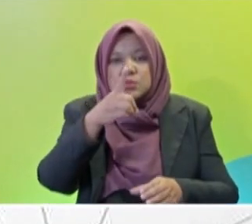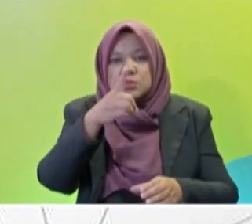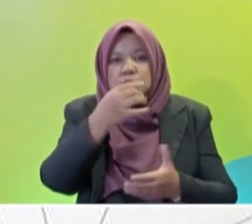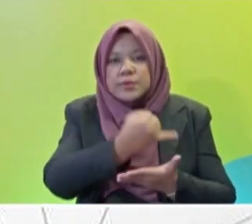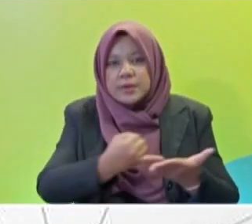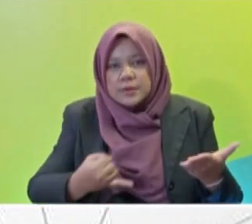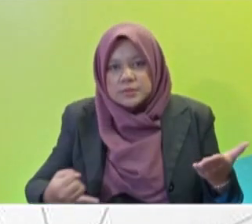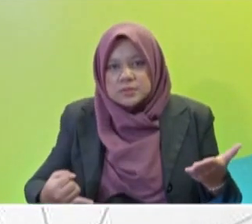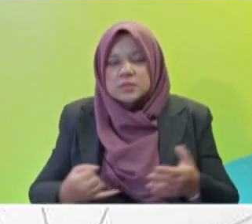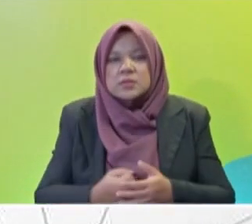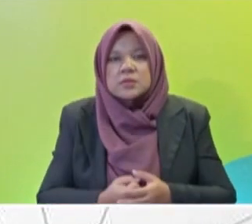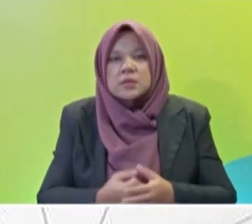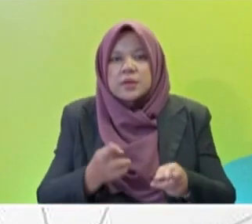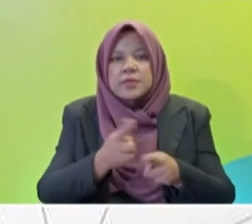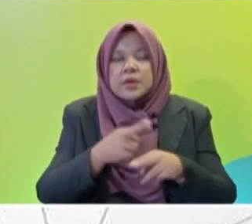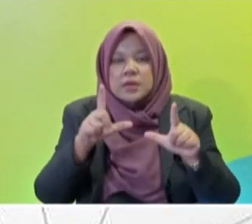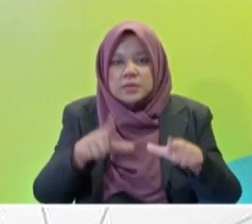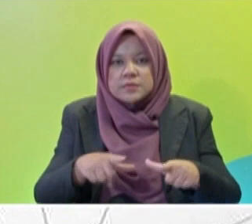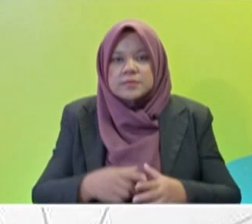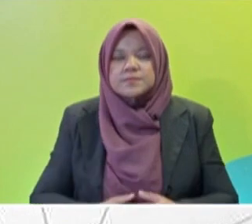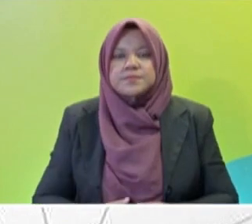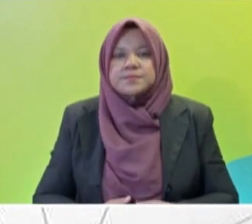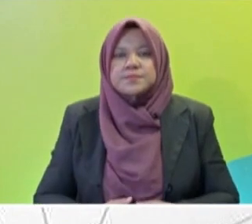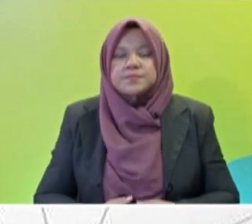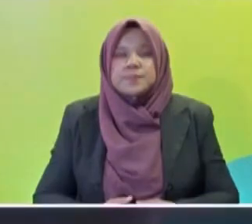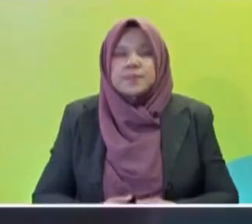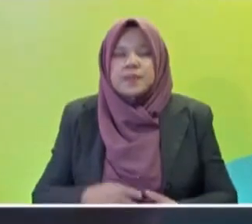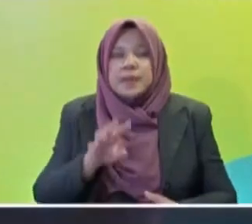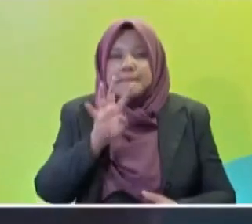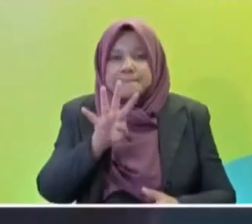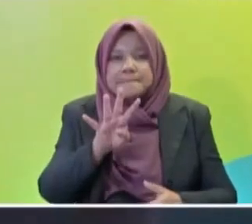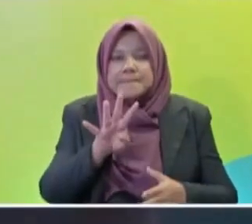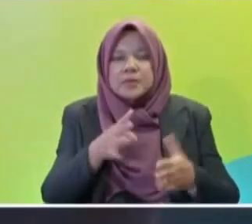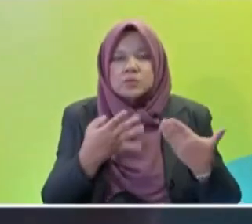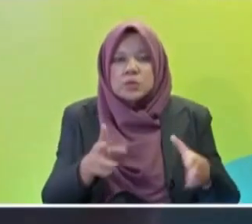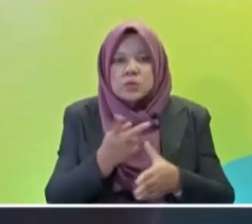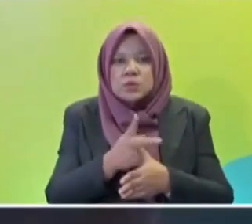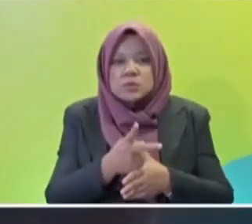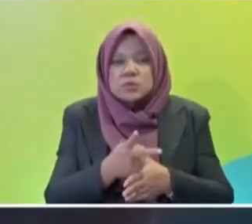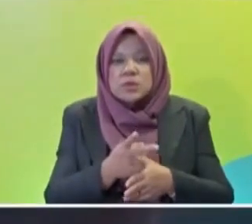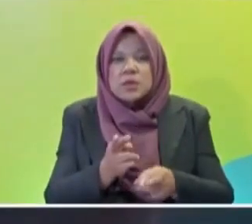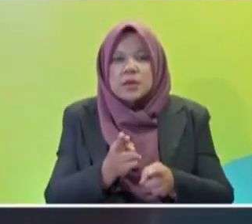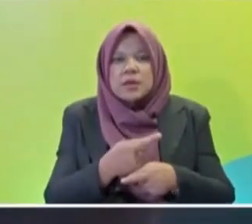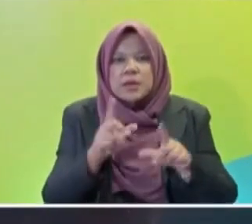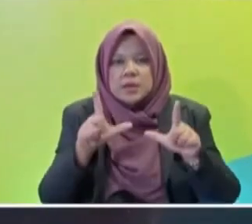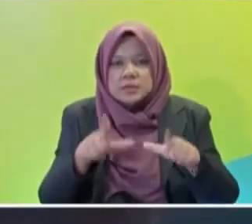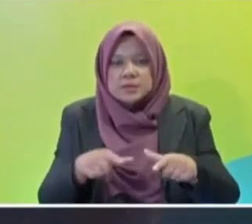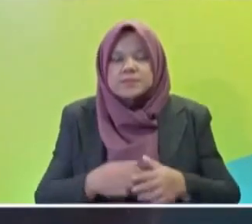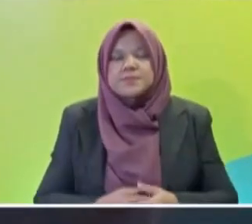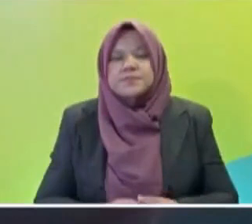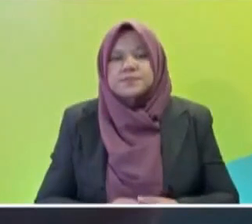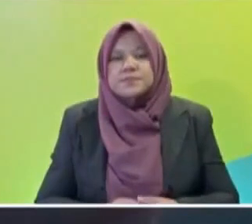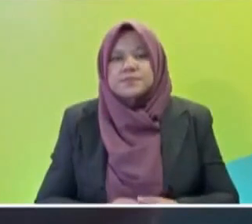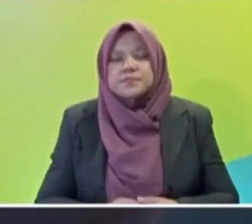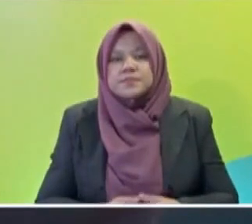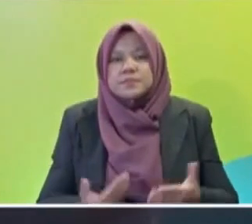elemen regulator coba tadi saya sudah kongsikan kan empat eee anime Recall tak apa ini eee